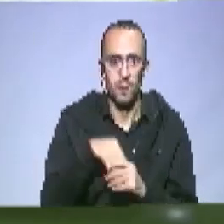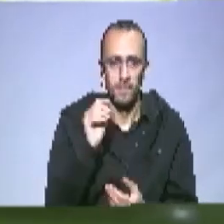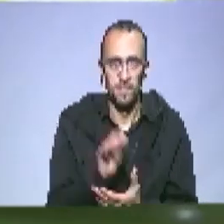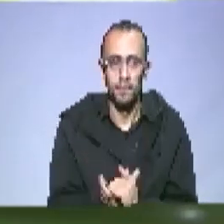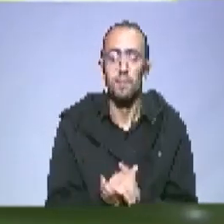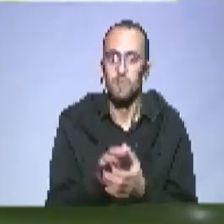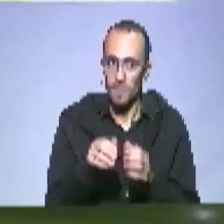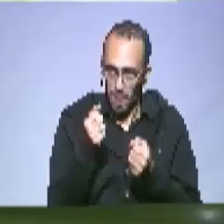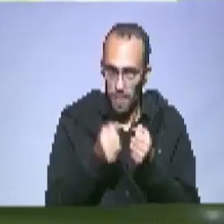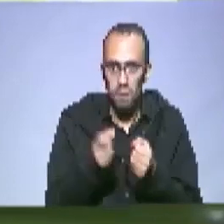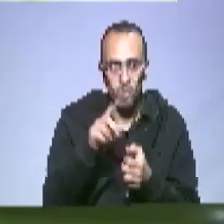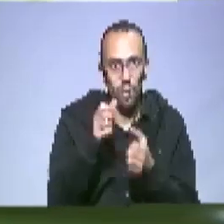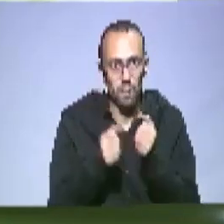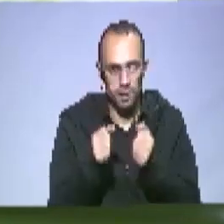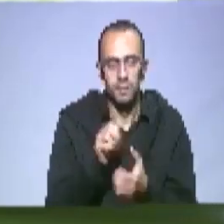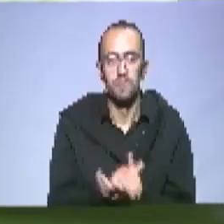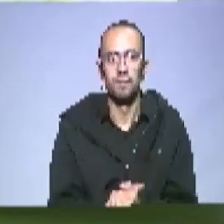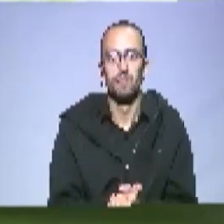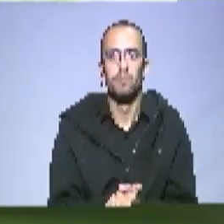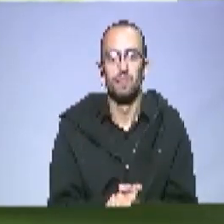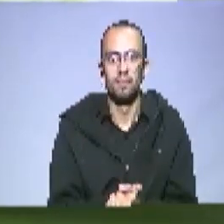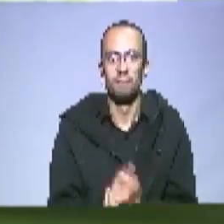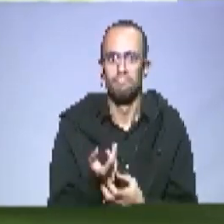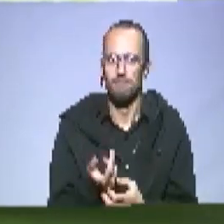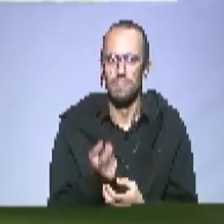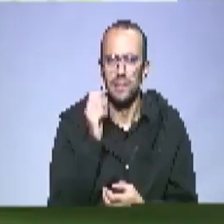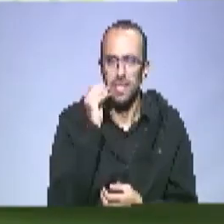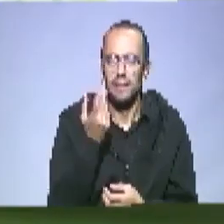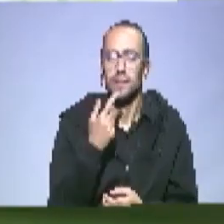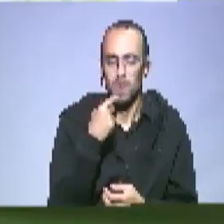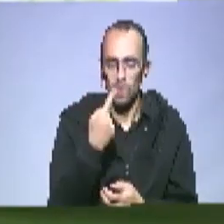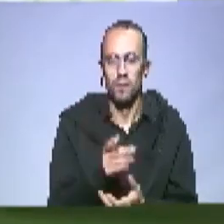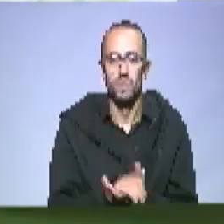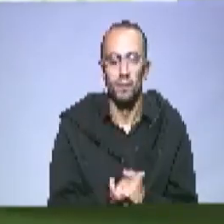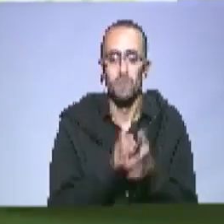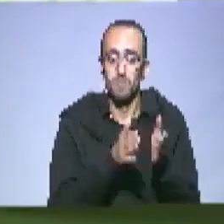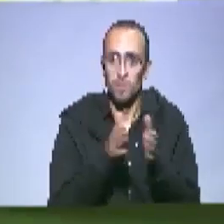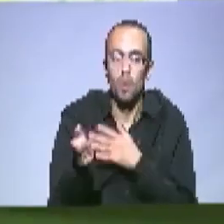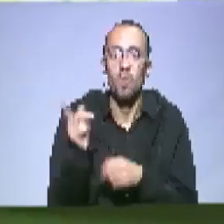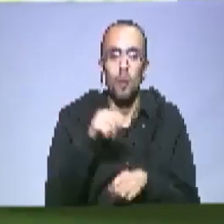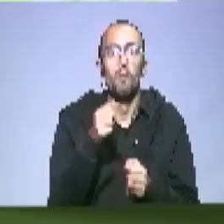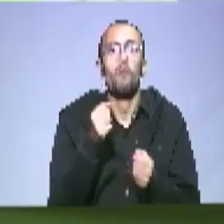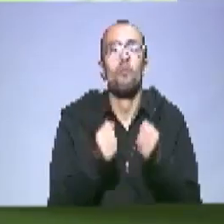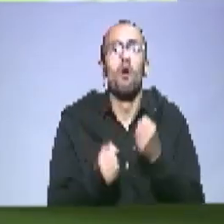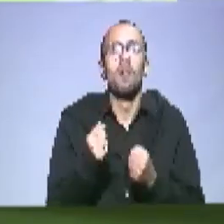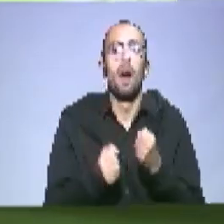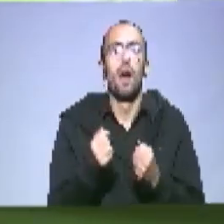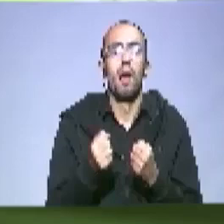وهنعملها باللبن برضو، وهنعمل ملوخيه. احنا عملنا قبل كده